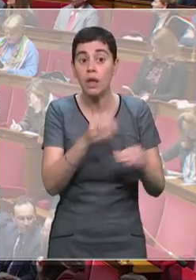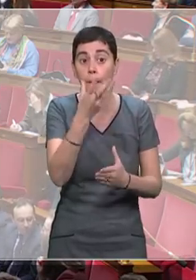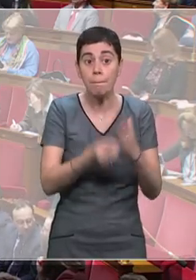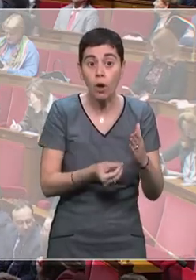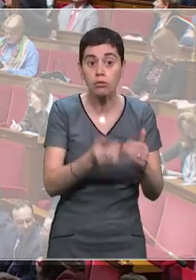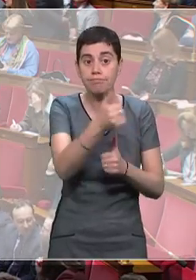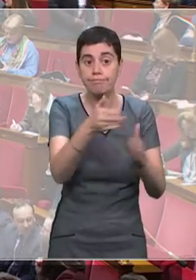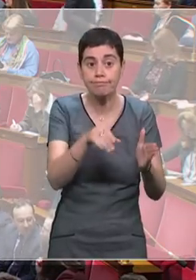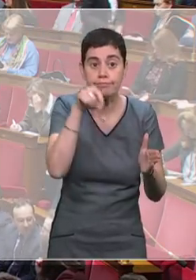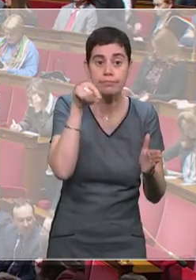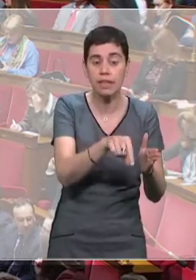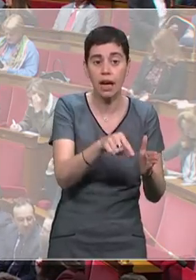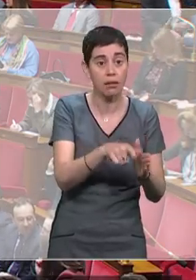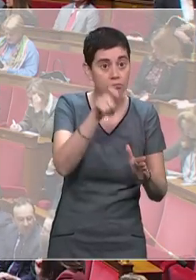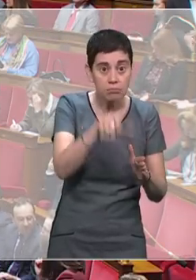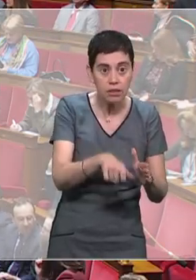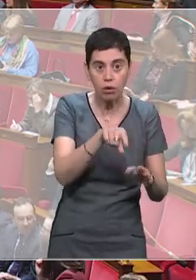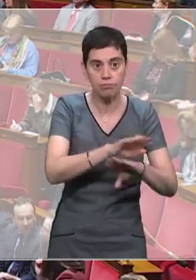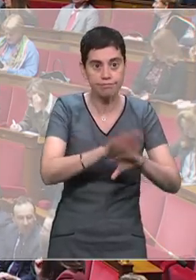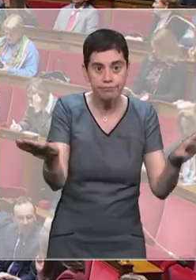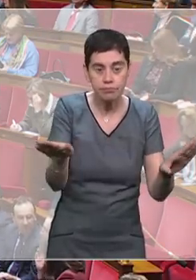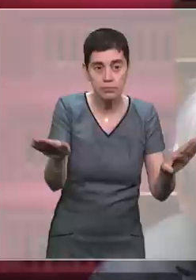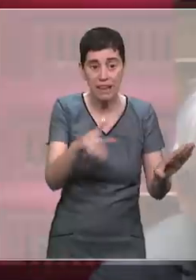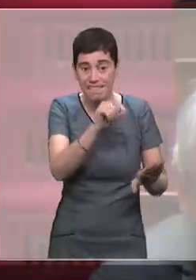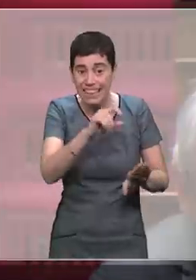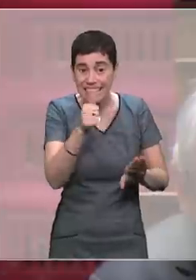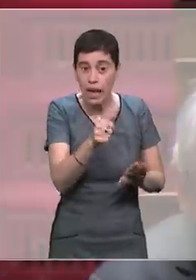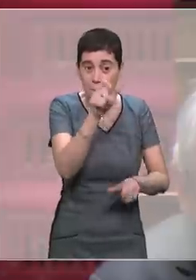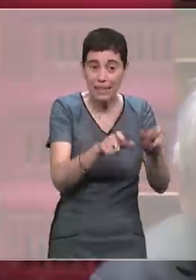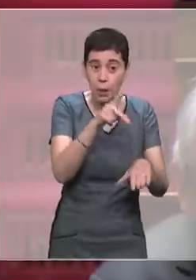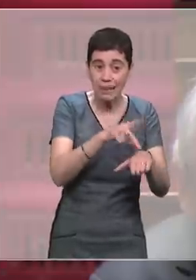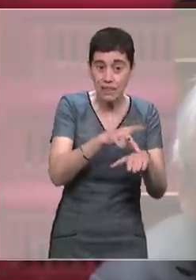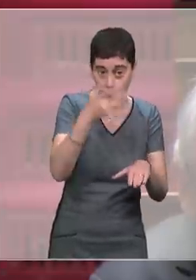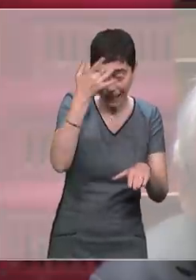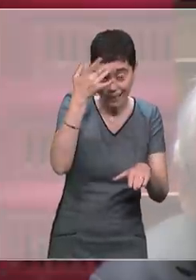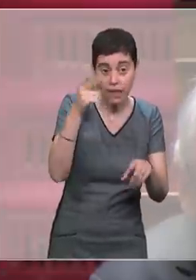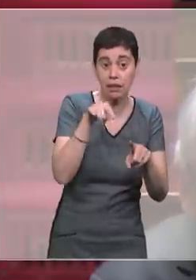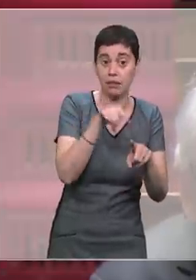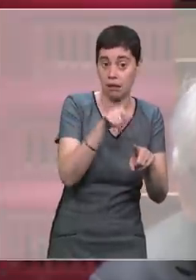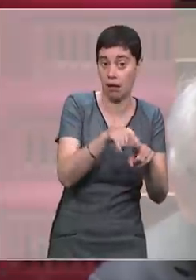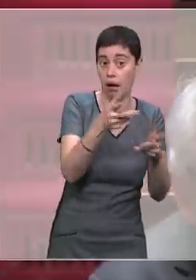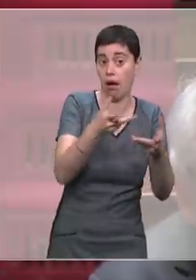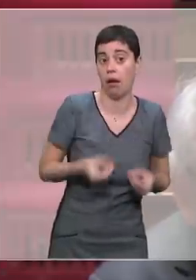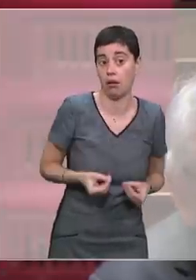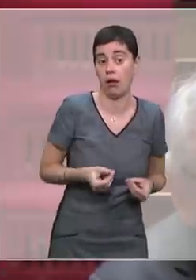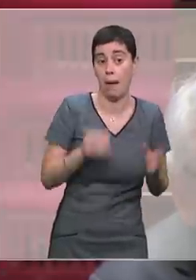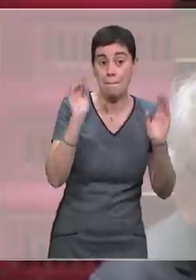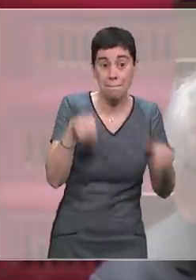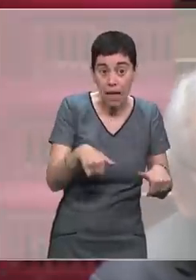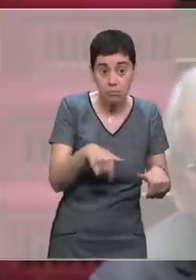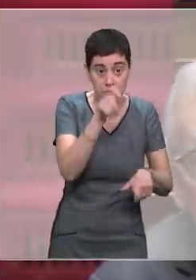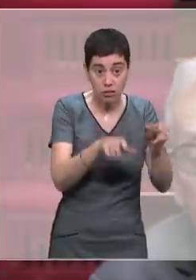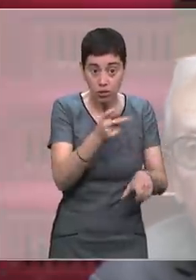dans la Sarthe, ce sont 21 patients qui ont dû être accueillis cet été dans cet hôpital, malgré le sous-effectif déjà